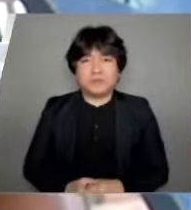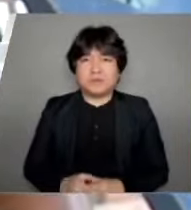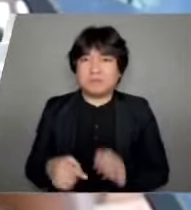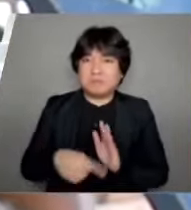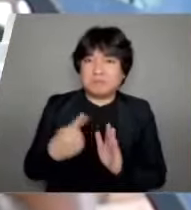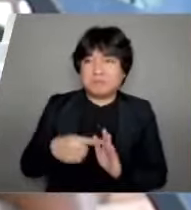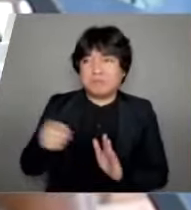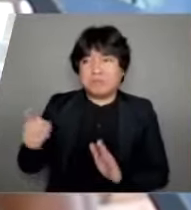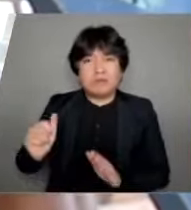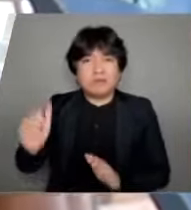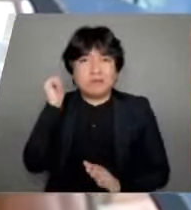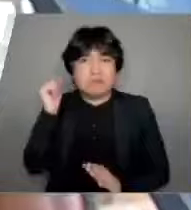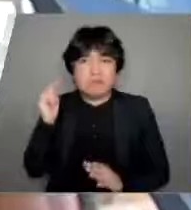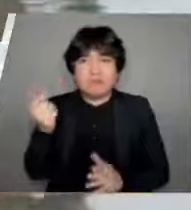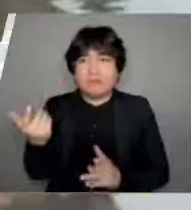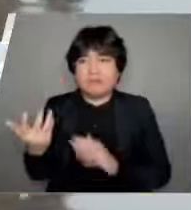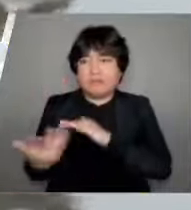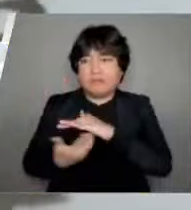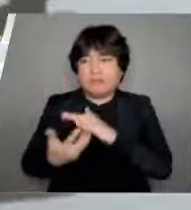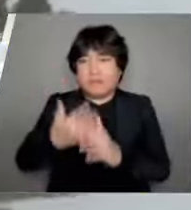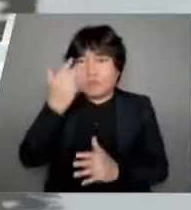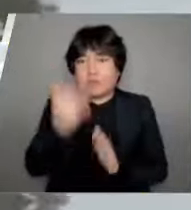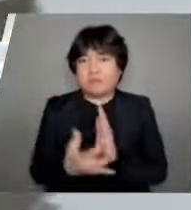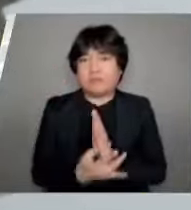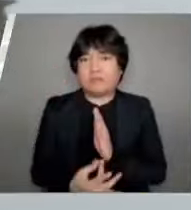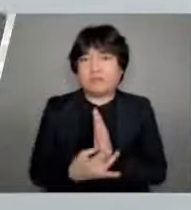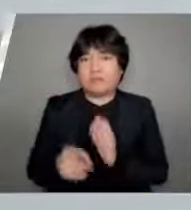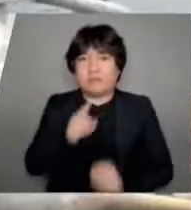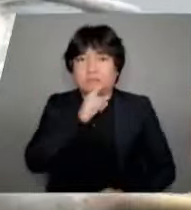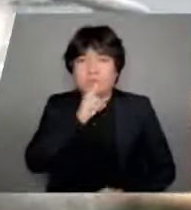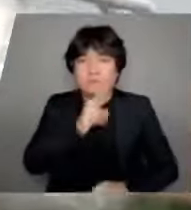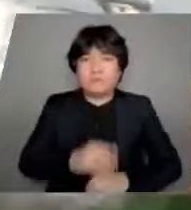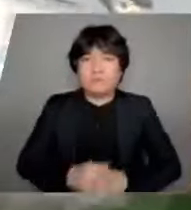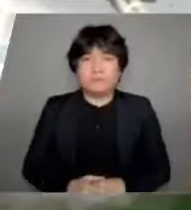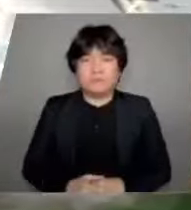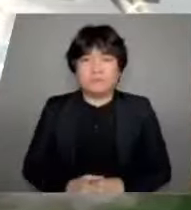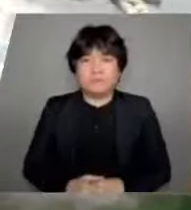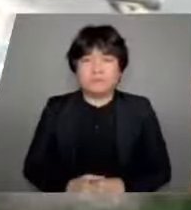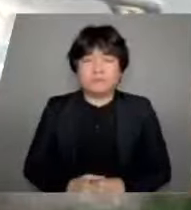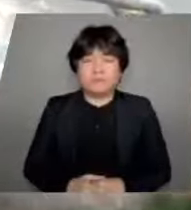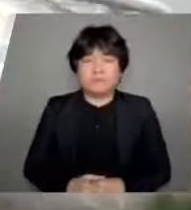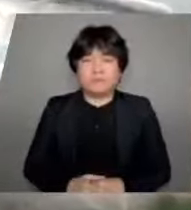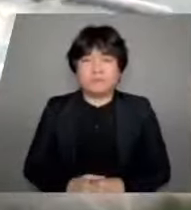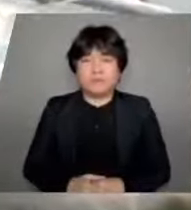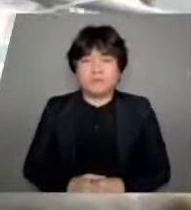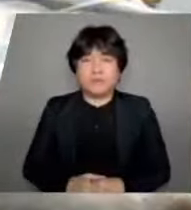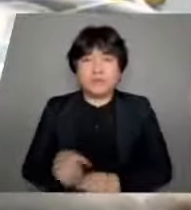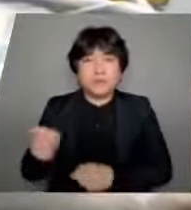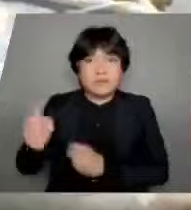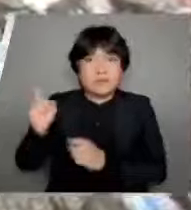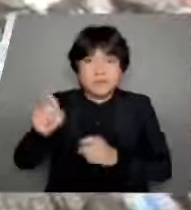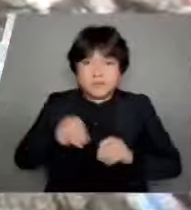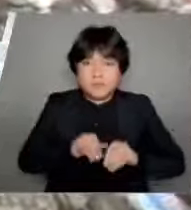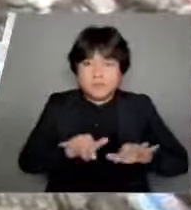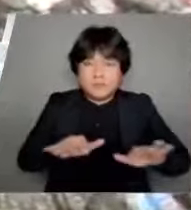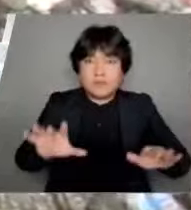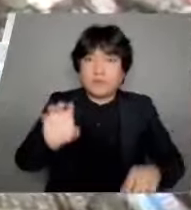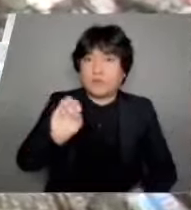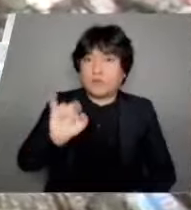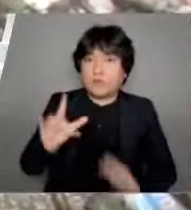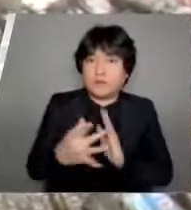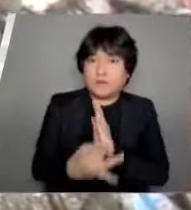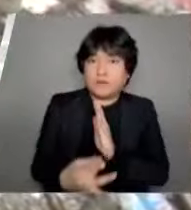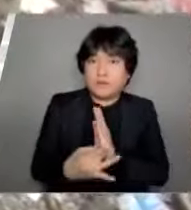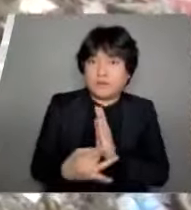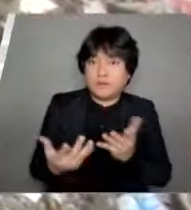Tumal, kahit maglako ka, matumal. Wala pa namang namamata ang oil spill ang mga mangisda sa Manila Bay. Kung meron ho yan, di pati